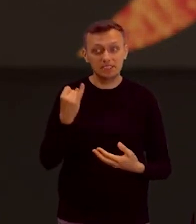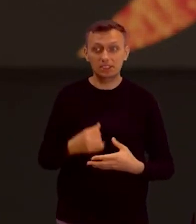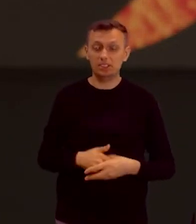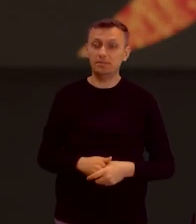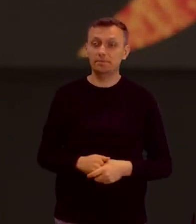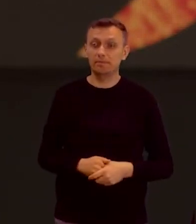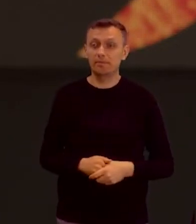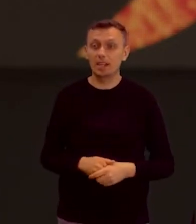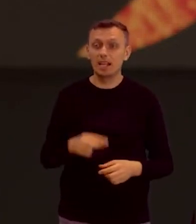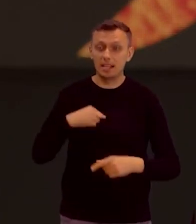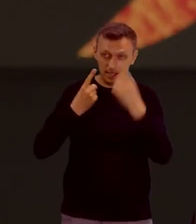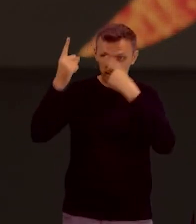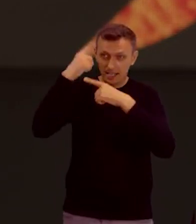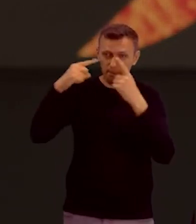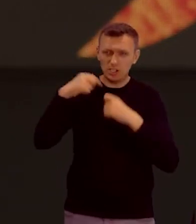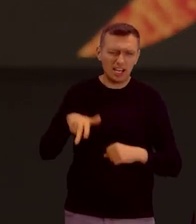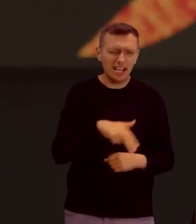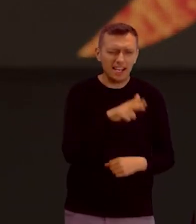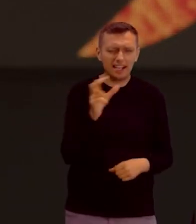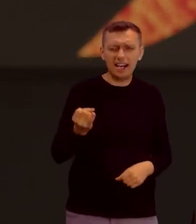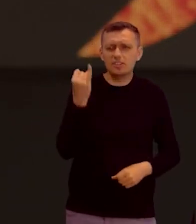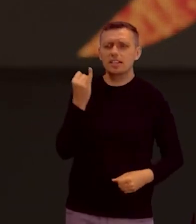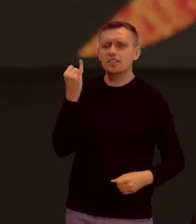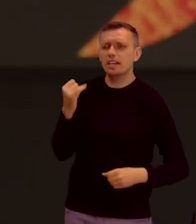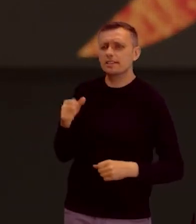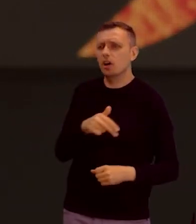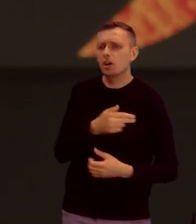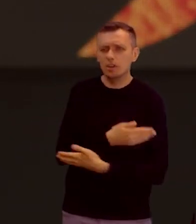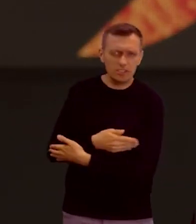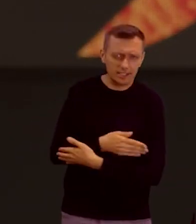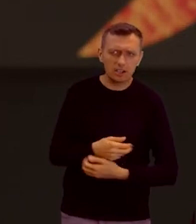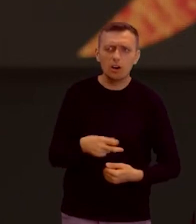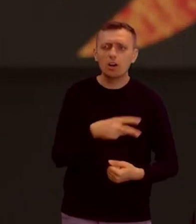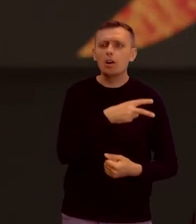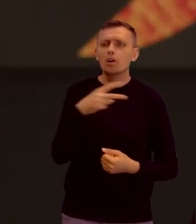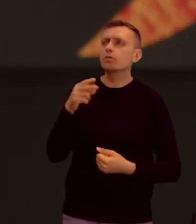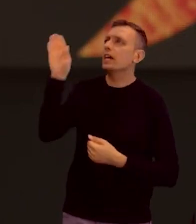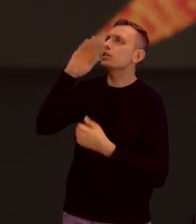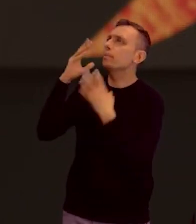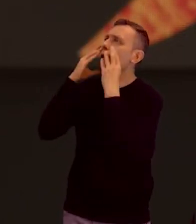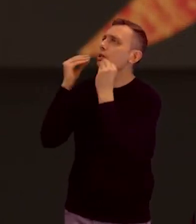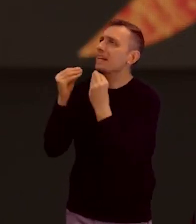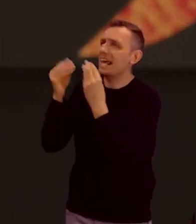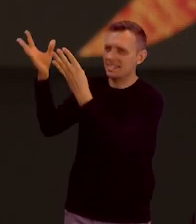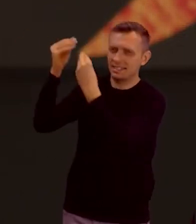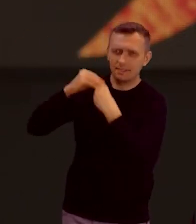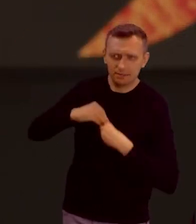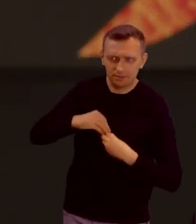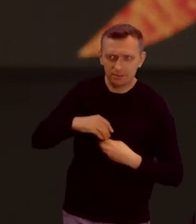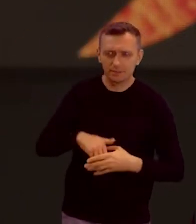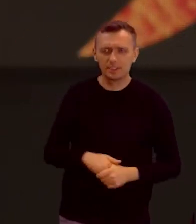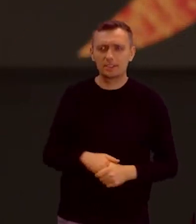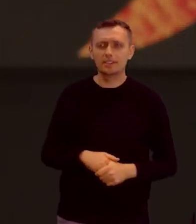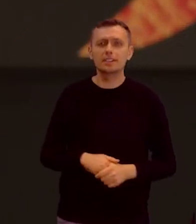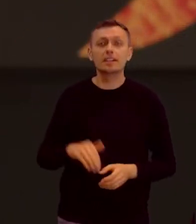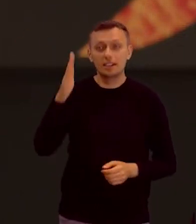każde dziecko jest darem Boga, a jak już dzisiaj słyszeliśmy, Bóg daje dobre dary, może być